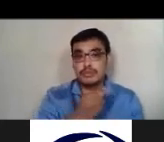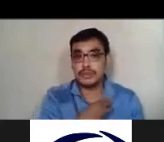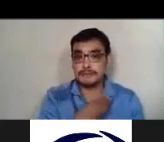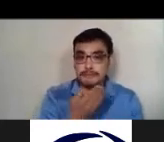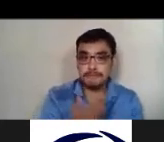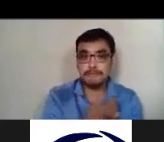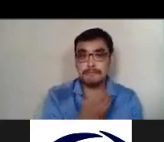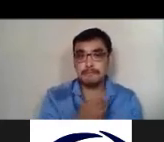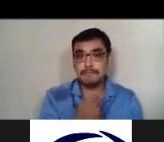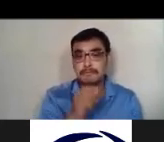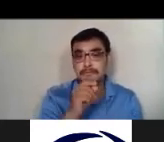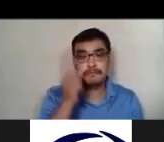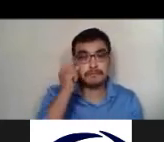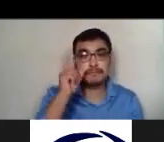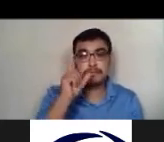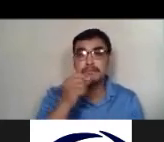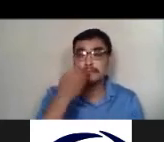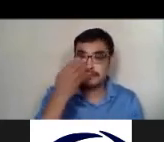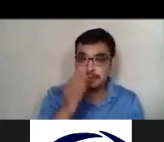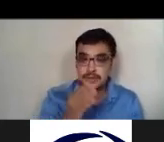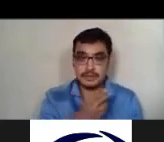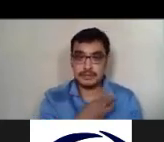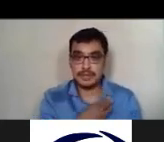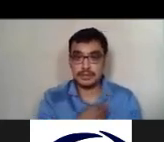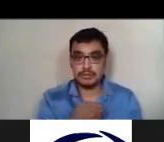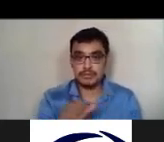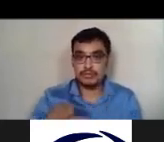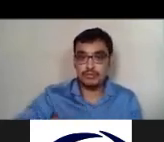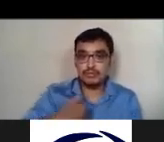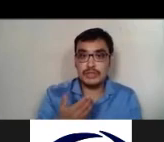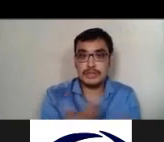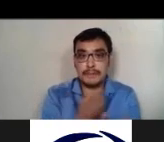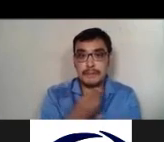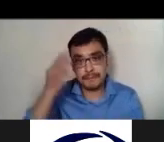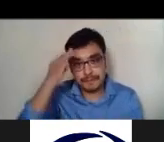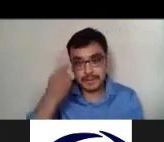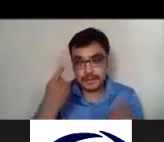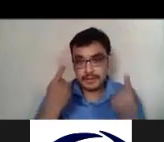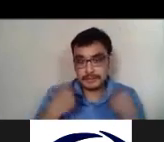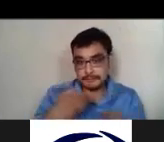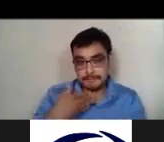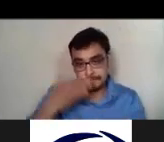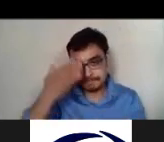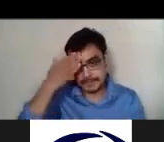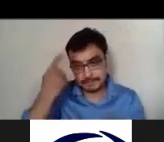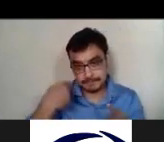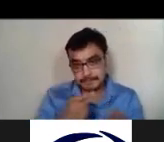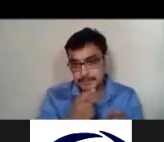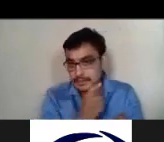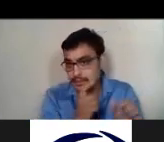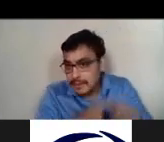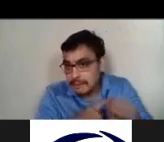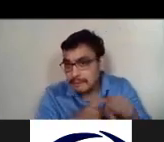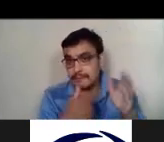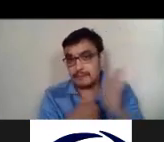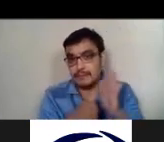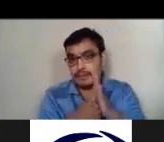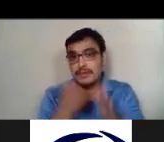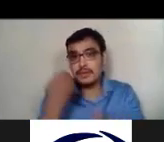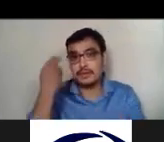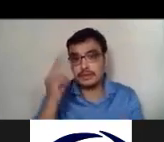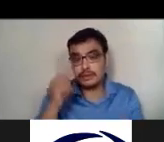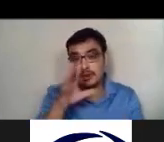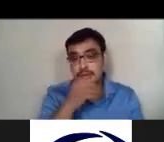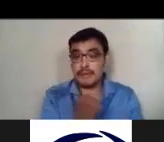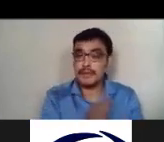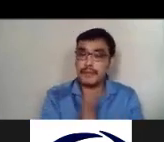पुग्नु पर्दैन थियो र उनीहरूको ज्यान जोगिन्थ्यो, मानसिक रोगको चाहिँ समयमा उपचार हुन्थ्यो. किनभने सबभन्दा धेरै डिप्रेसन